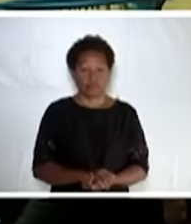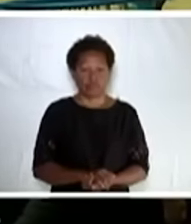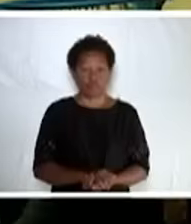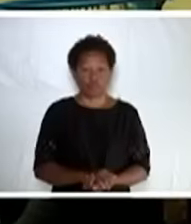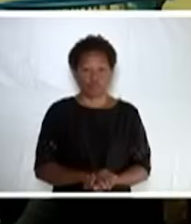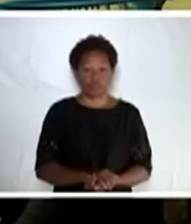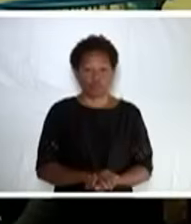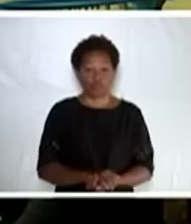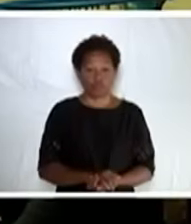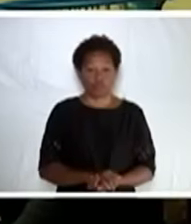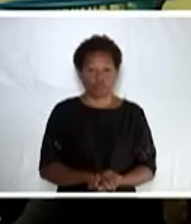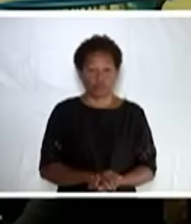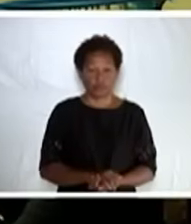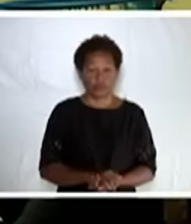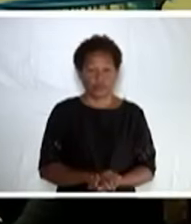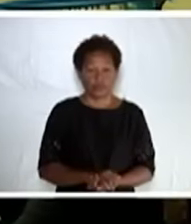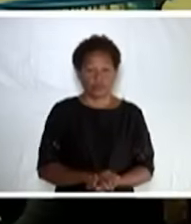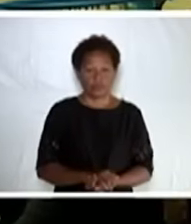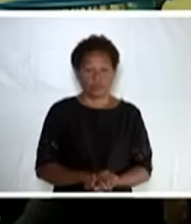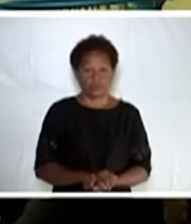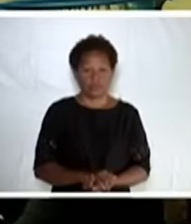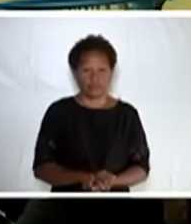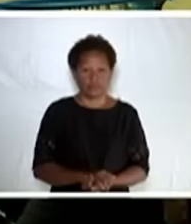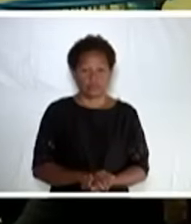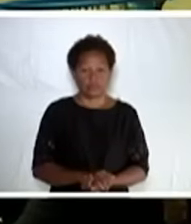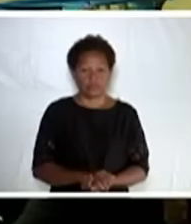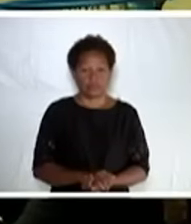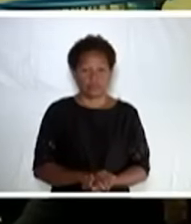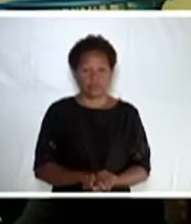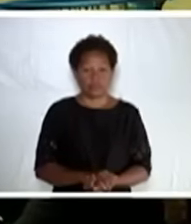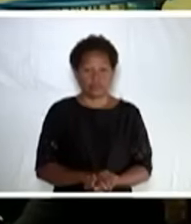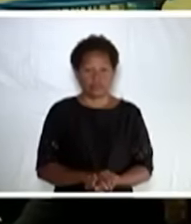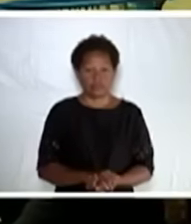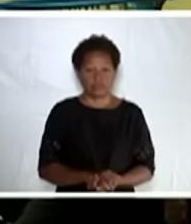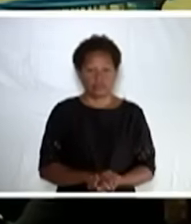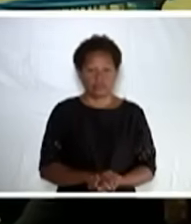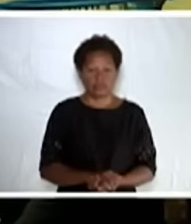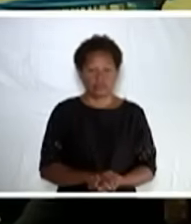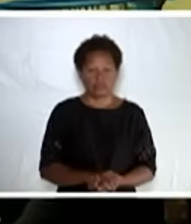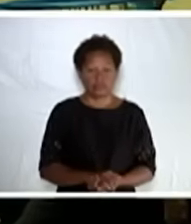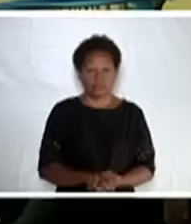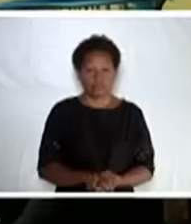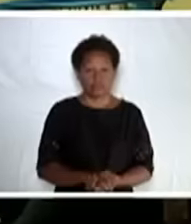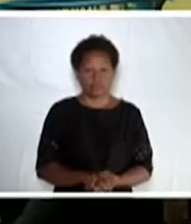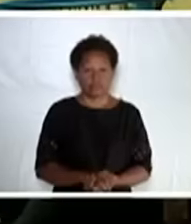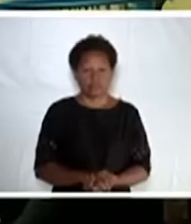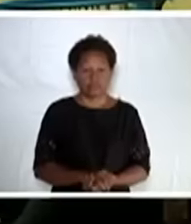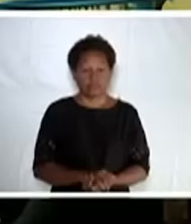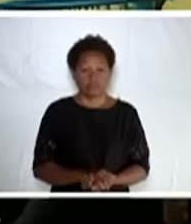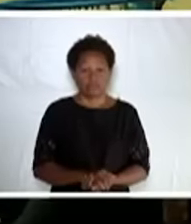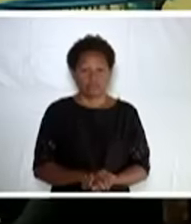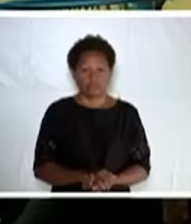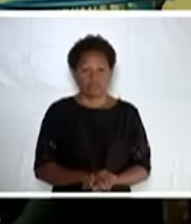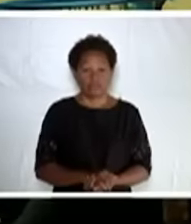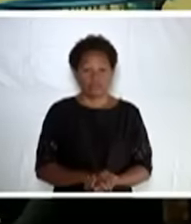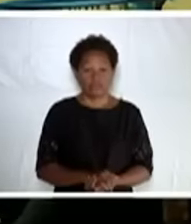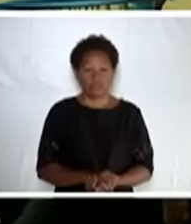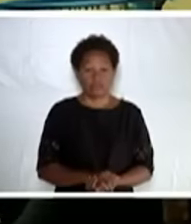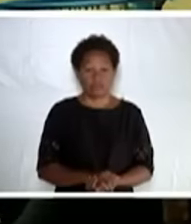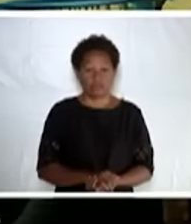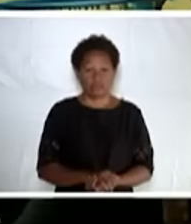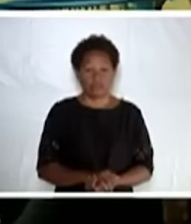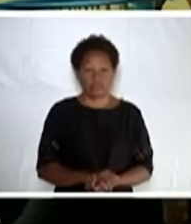ये बहुत ही गर्व की बात है। वैसे हम सब का ये फ़र्ज़ बनता है कि हम इनको सल्यूट